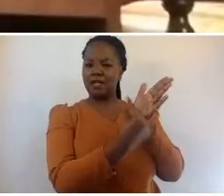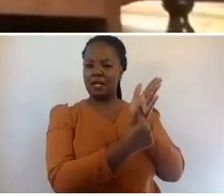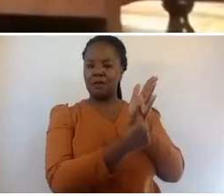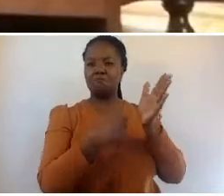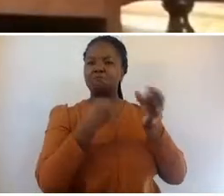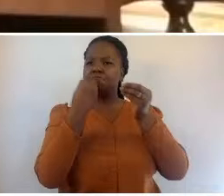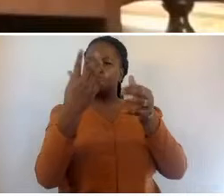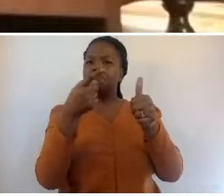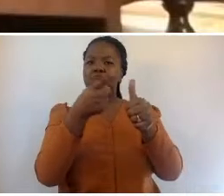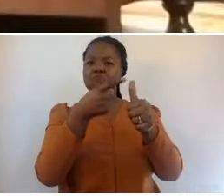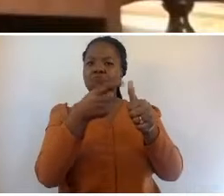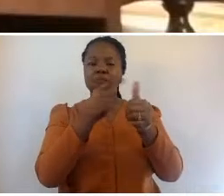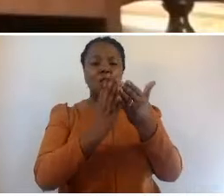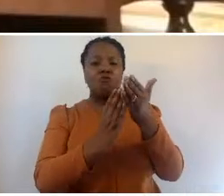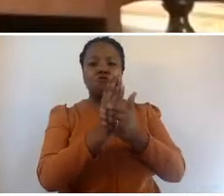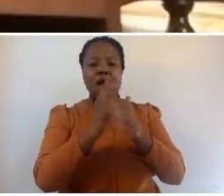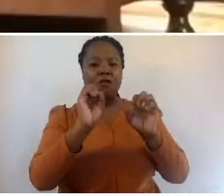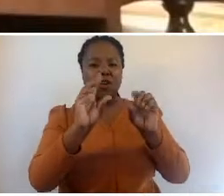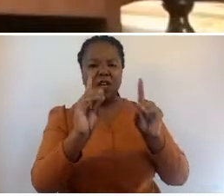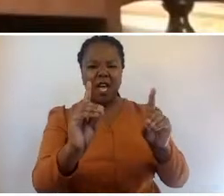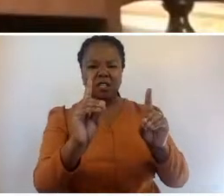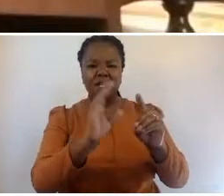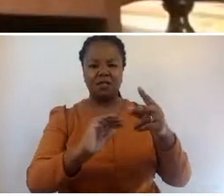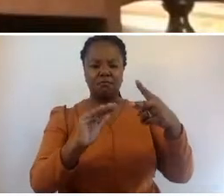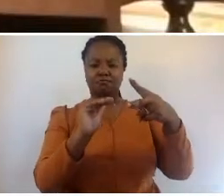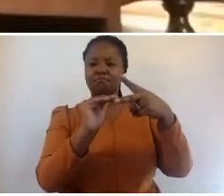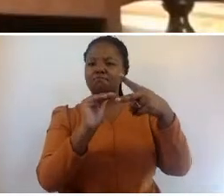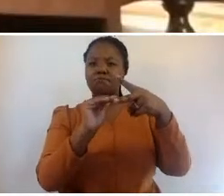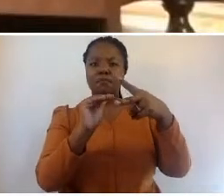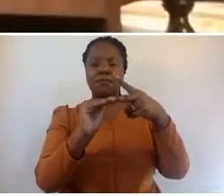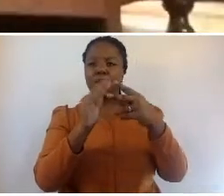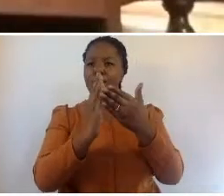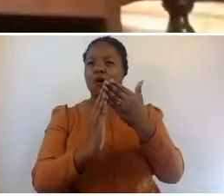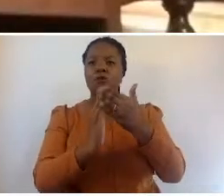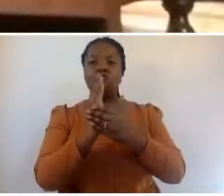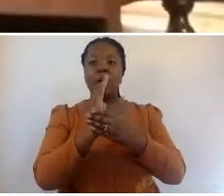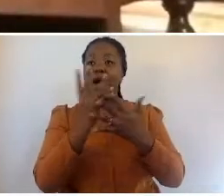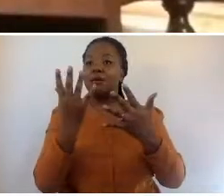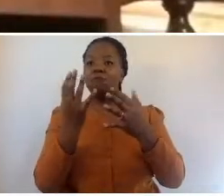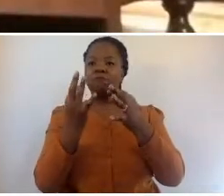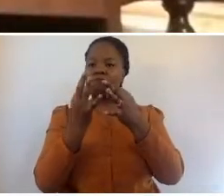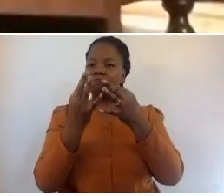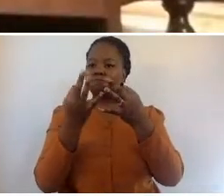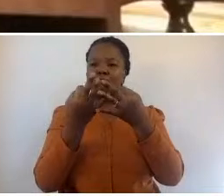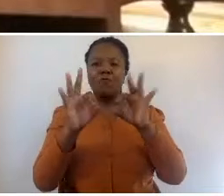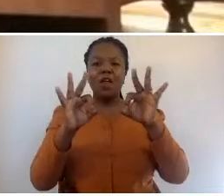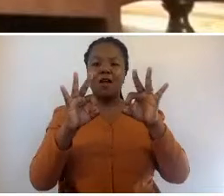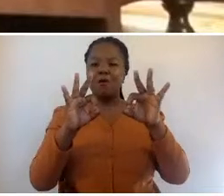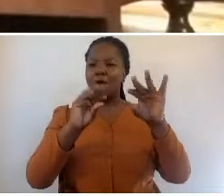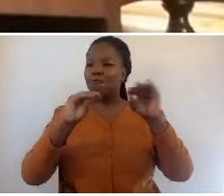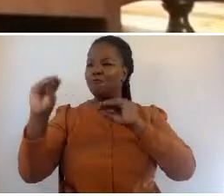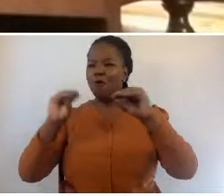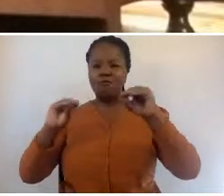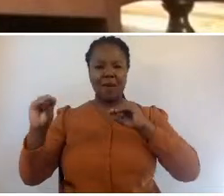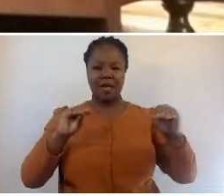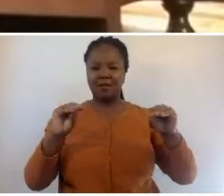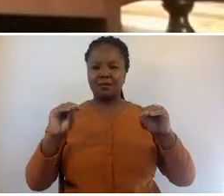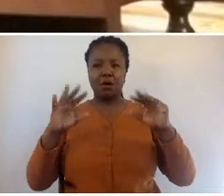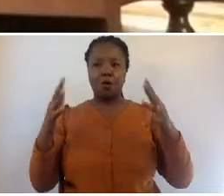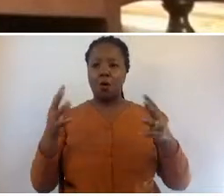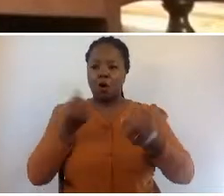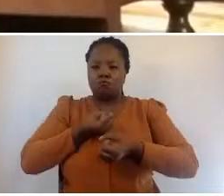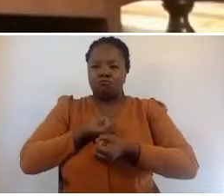droits seulement, le droit à l'éducation, le droit à la liberté de circulation, la